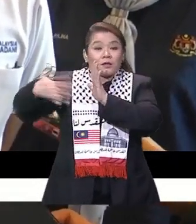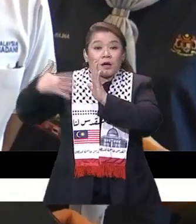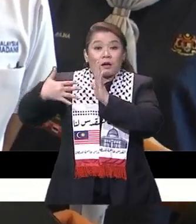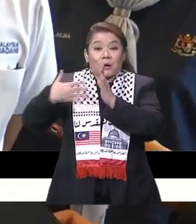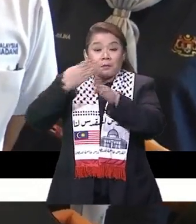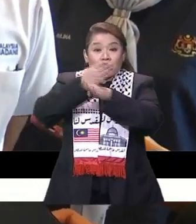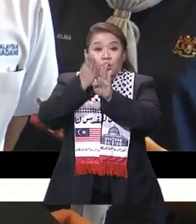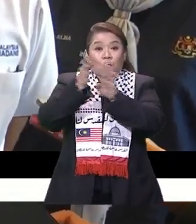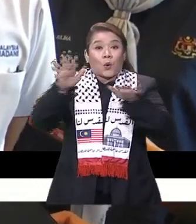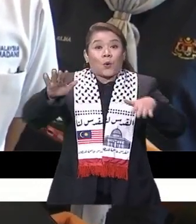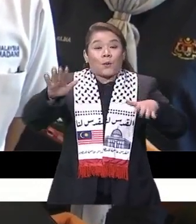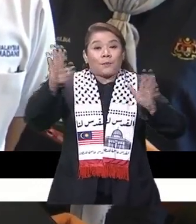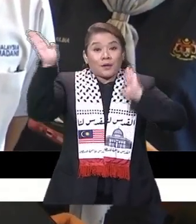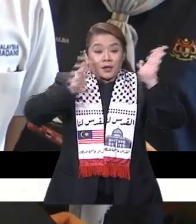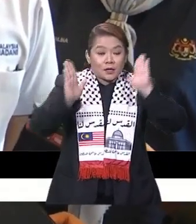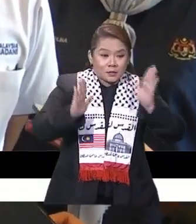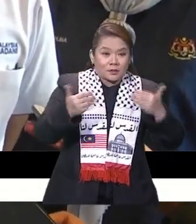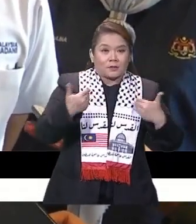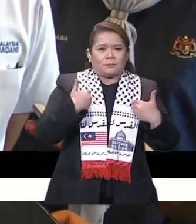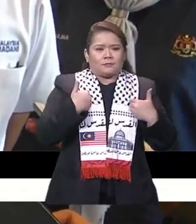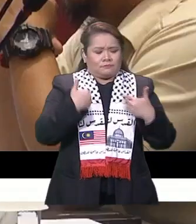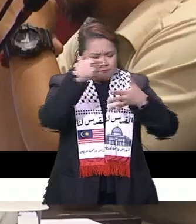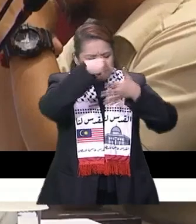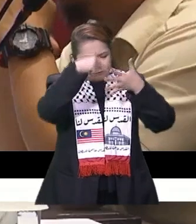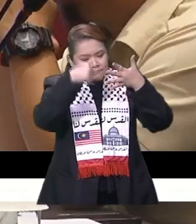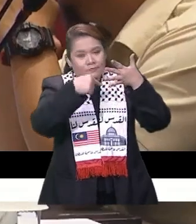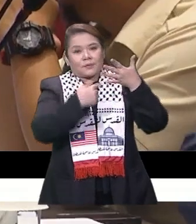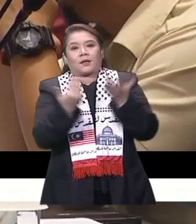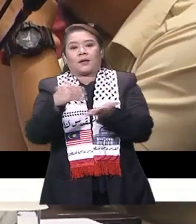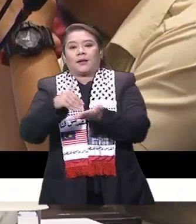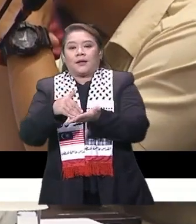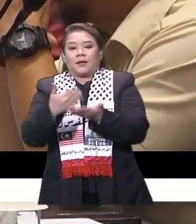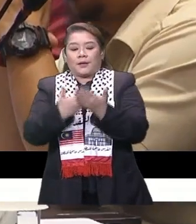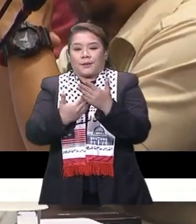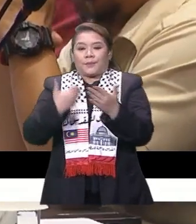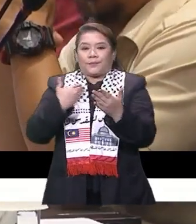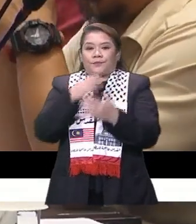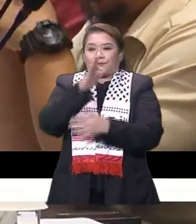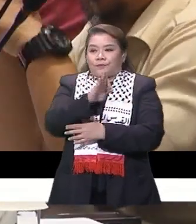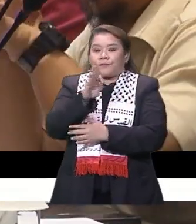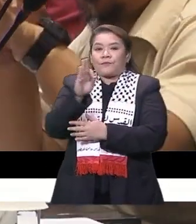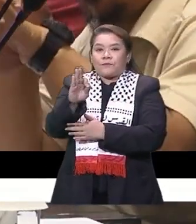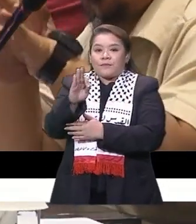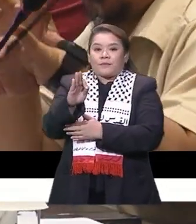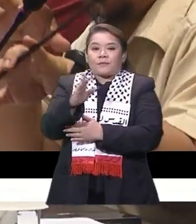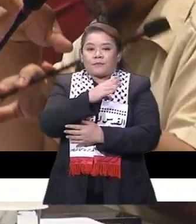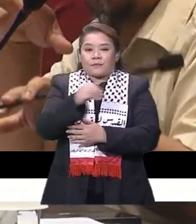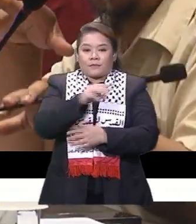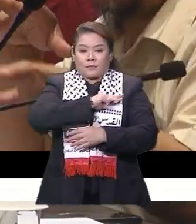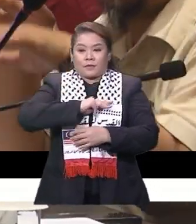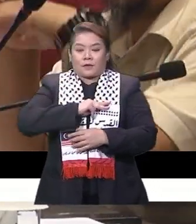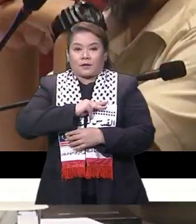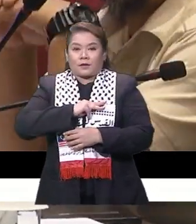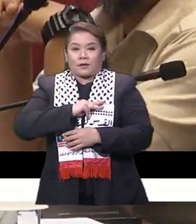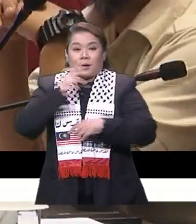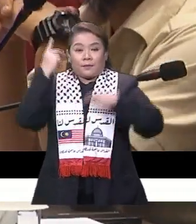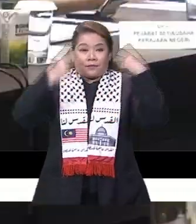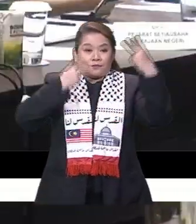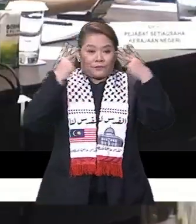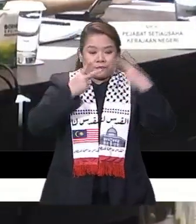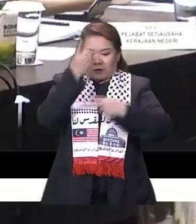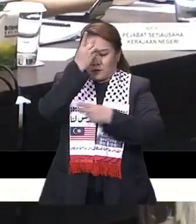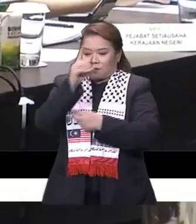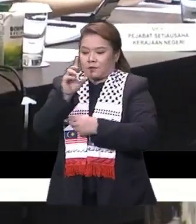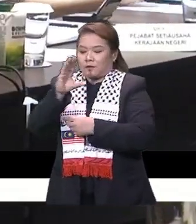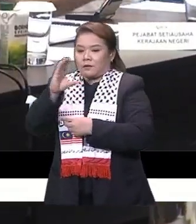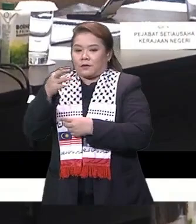Malaysia tapi juga beberapa aspek yang penting. Terdahulu, Fahmi dan Menteri Pelancongan, Kebudayaan dan Alam Sekitar Sabah, Datuk Christina